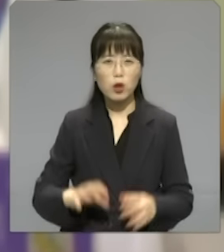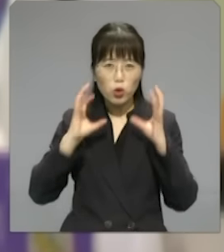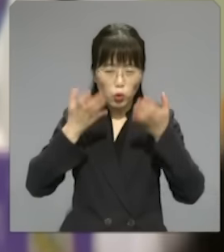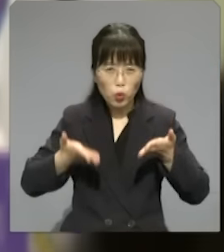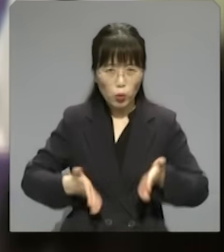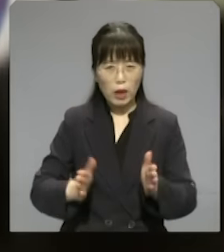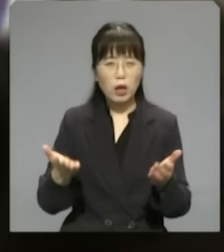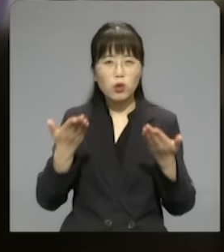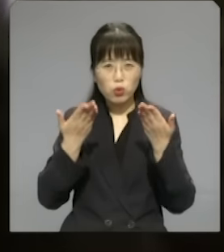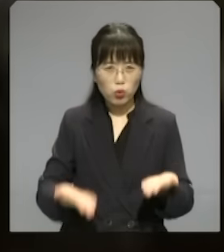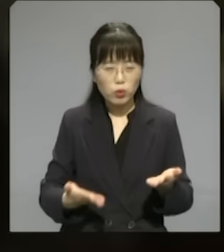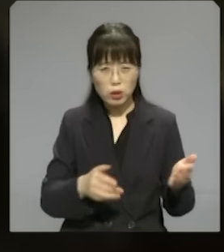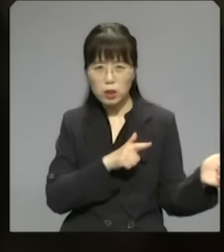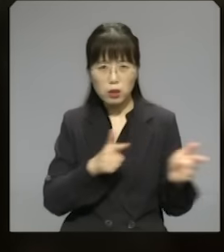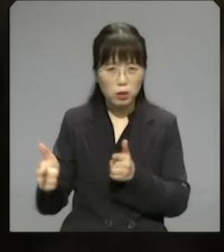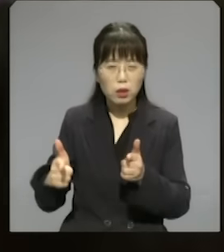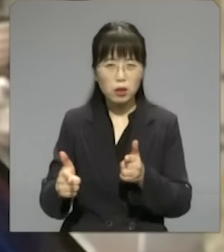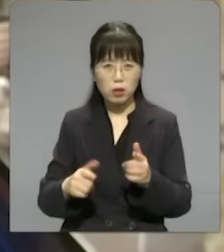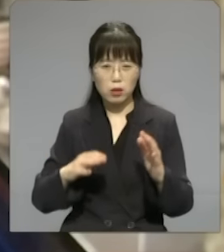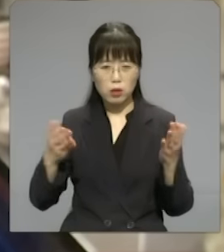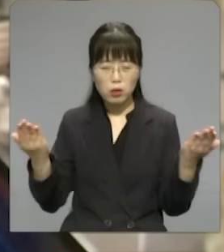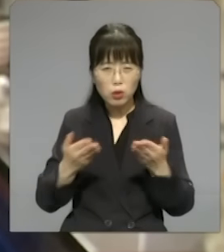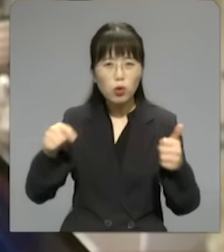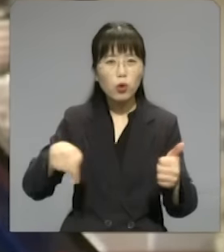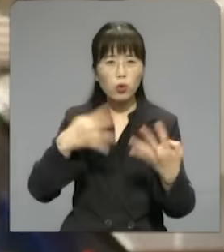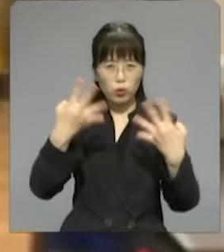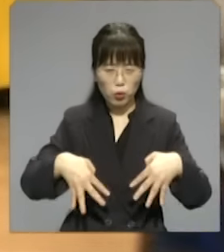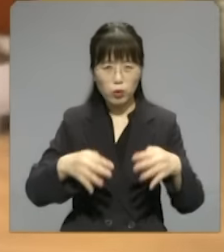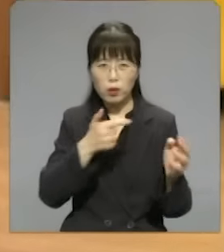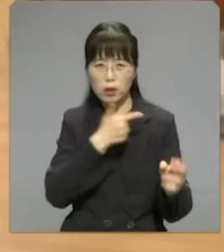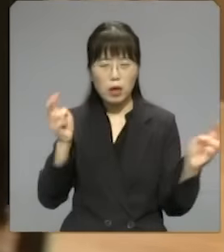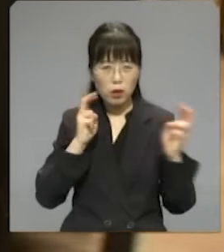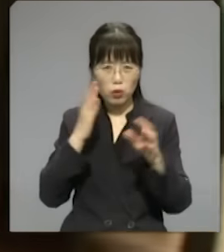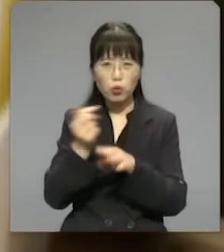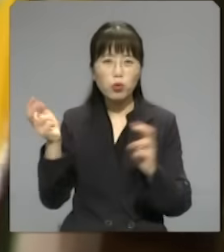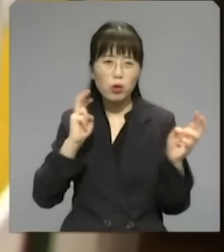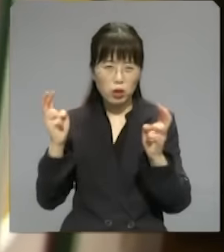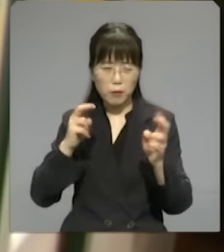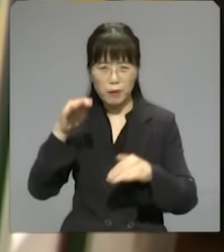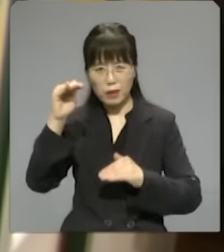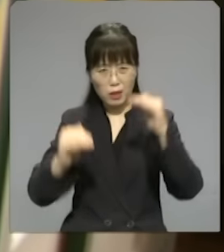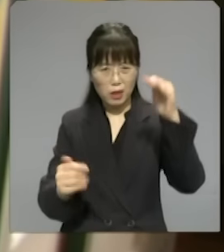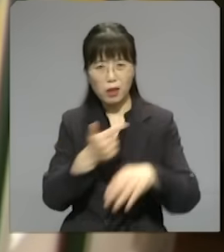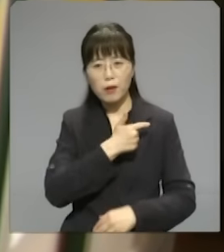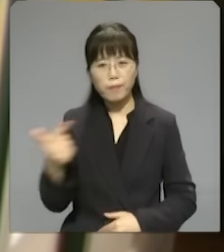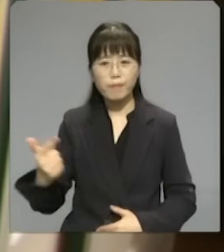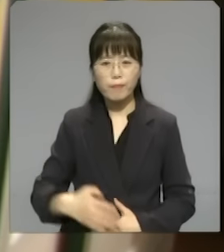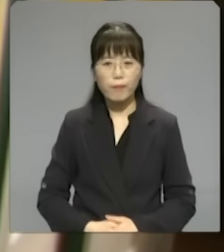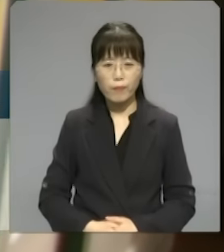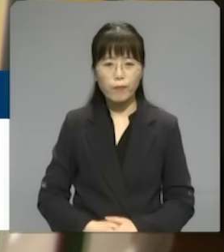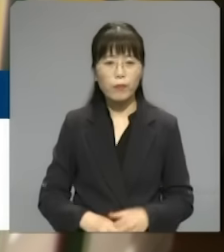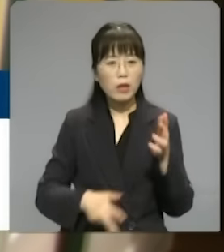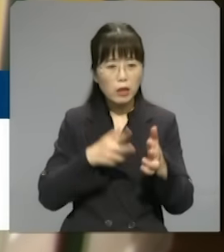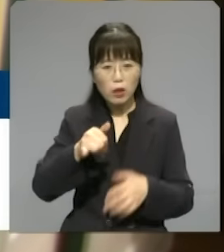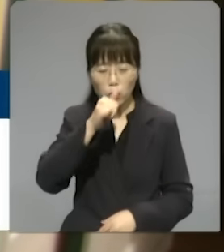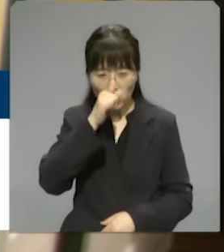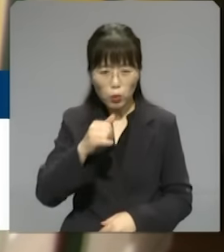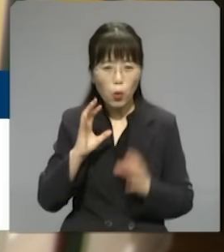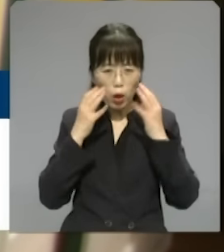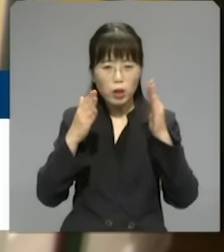사용과 직장 내 부대시설 여부 등 근로 조건도 대기업과 중소기업의 차이가 컸습니다. 부대시설도 있고